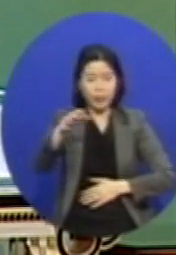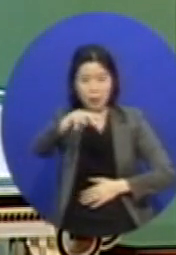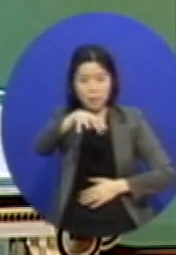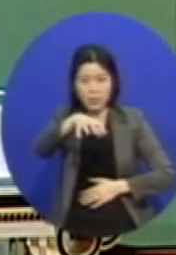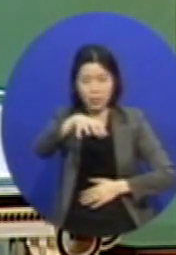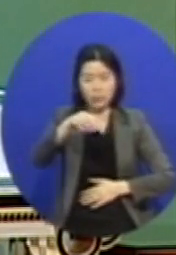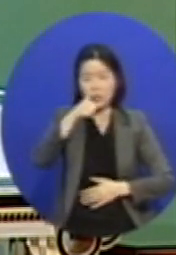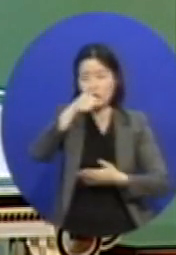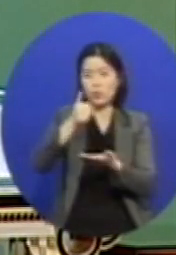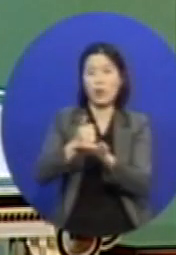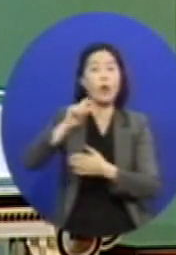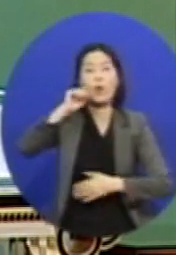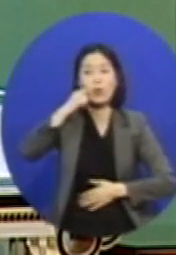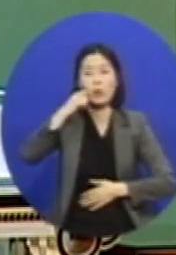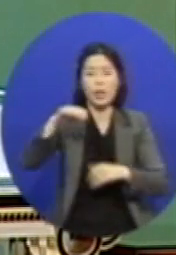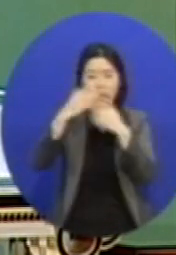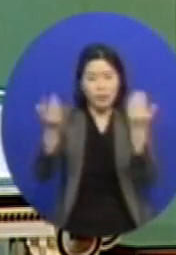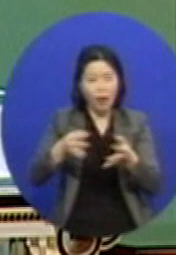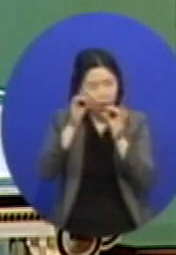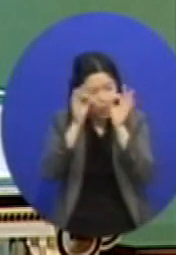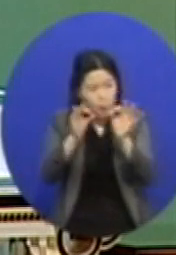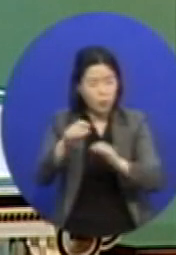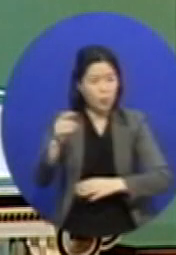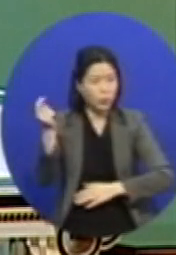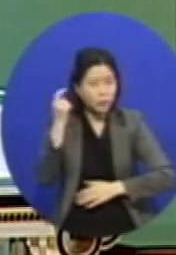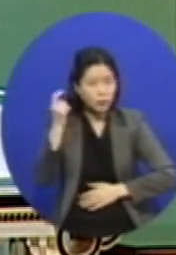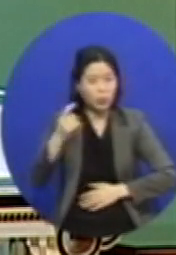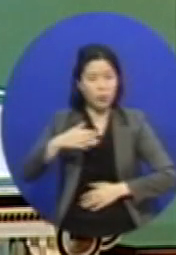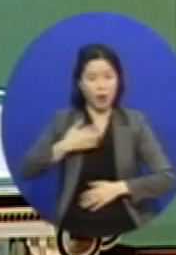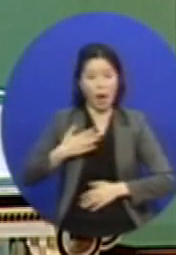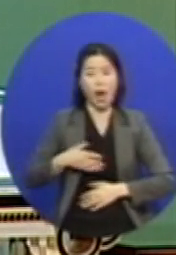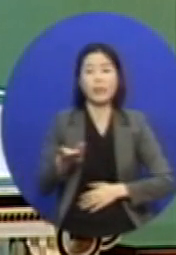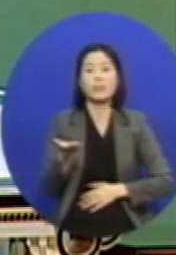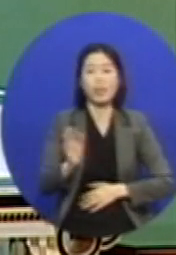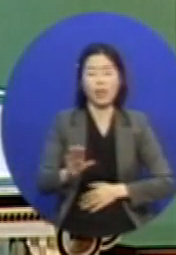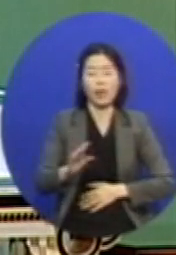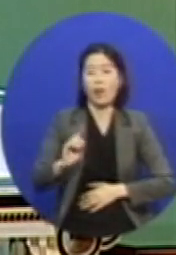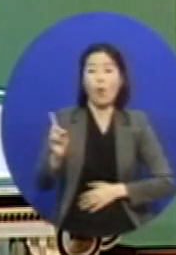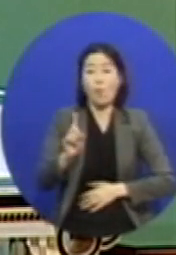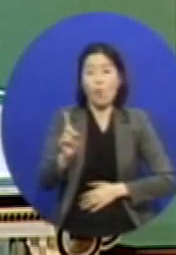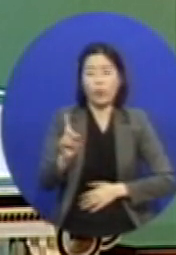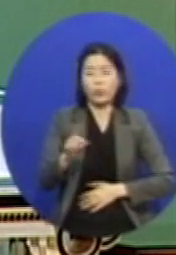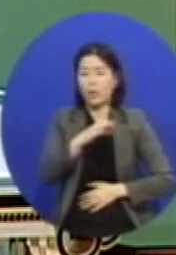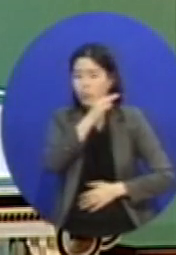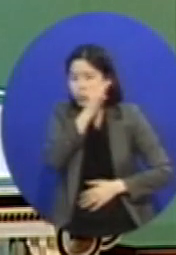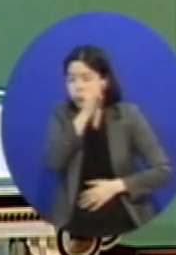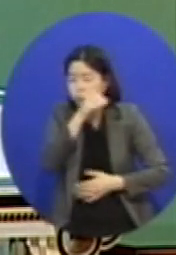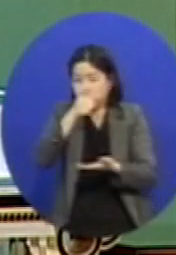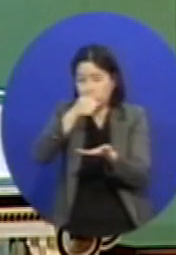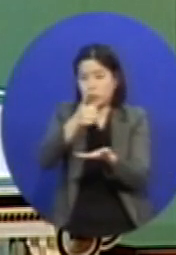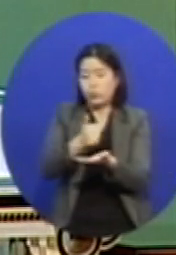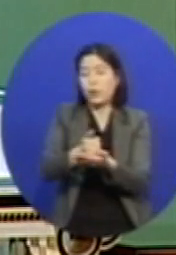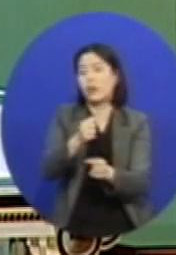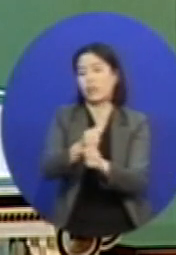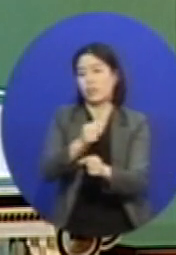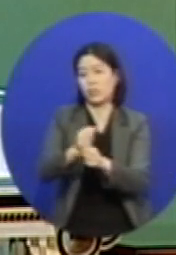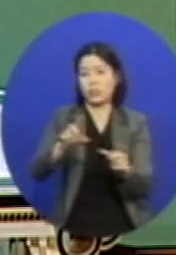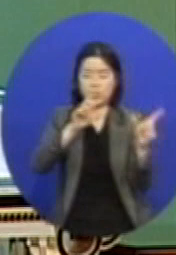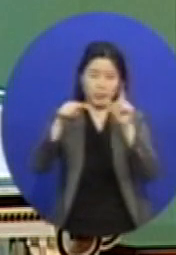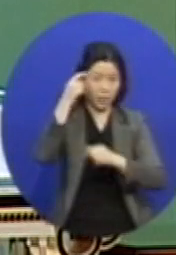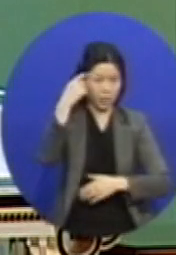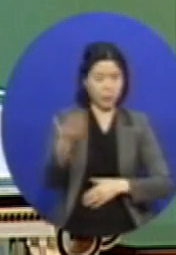다 보고 다 듣고 다 아는데 어떻게 부끄러운 죄짓고 사람입니까